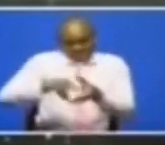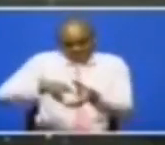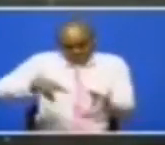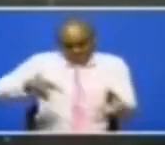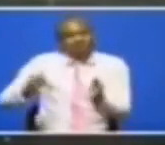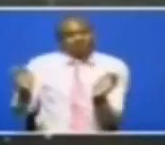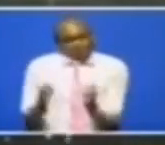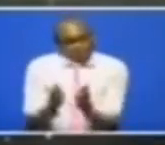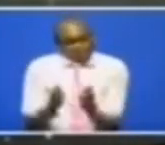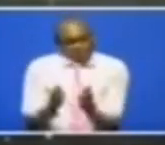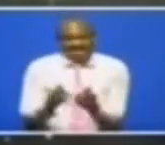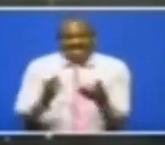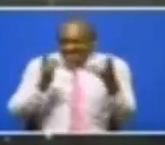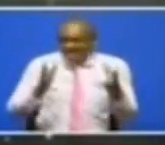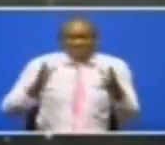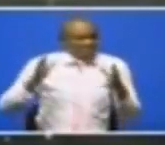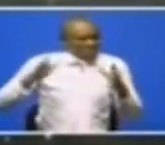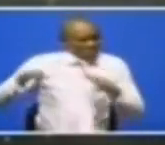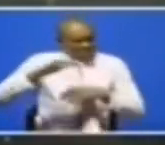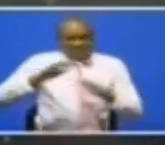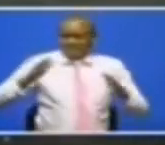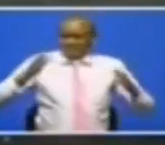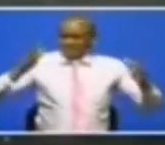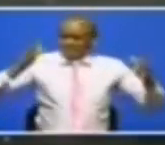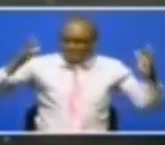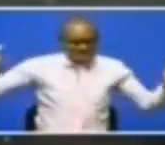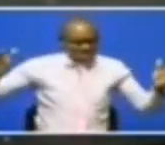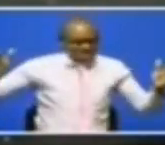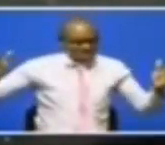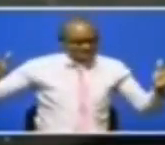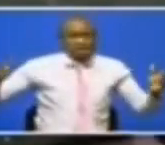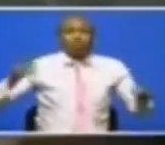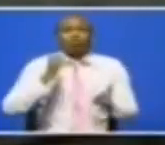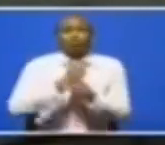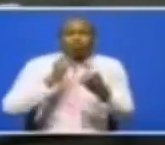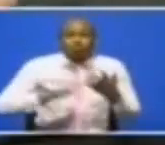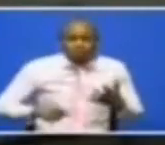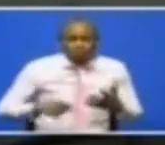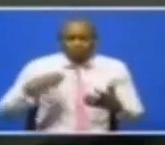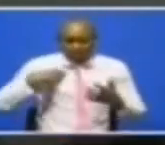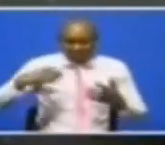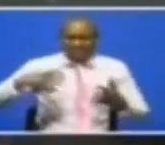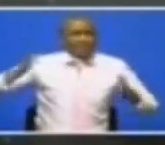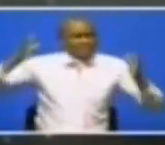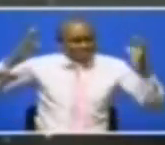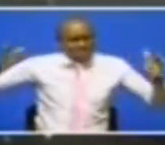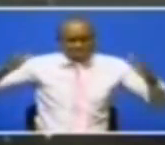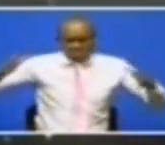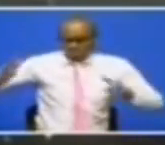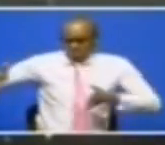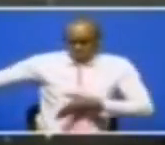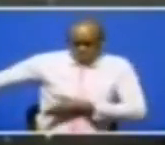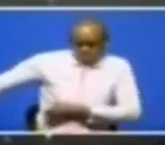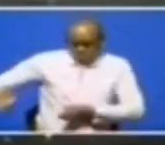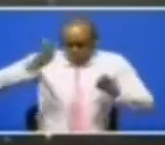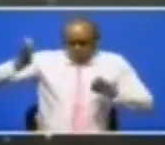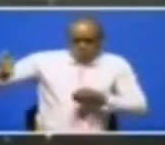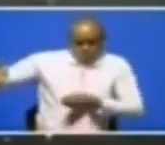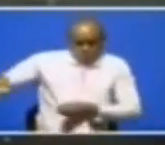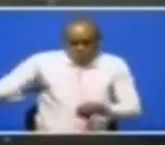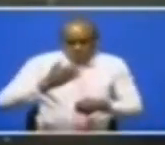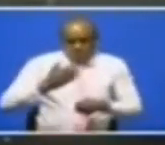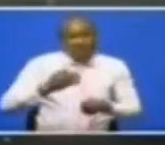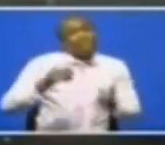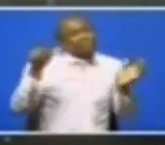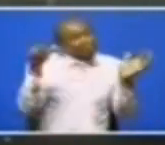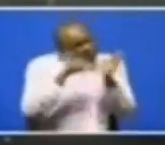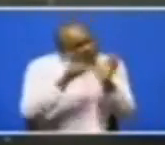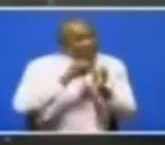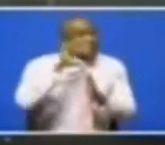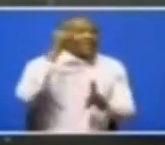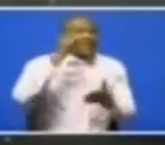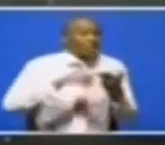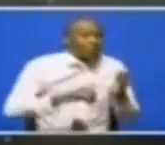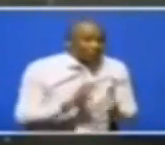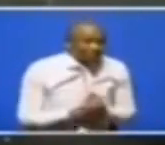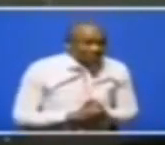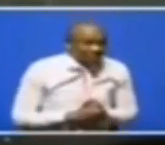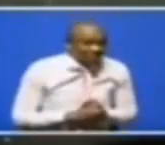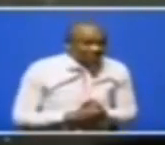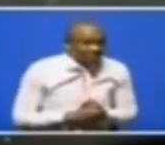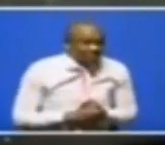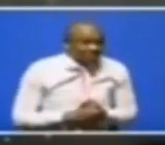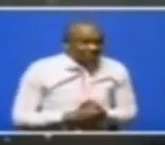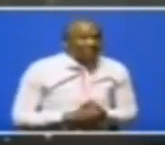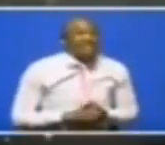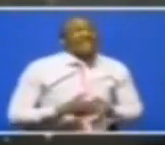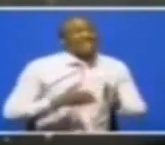mdogo. Ikiwa sehemu unayohitaji kufagia ni kubwa, basi unahitaji ufagio mkubwa. Tatizo la Kenya ni